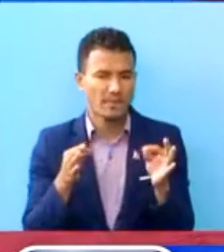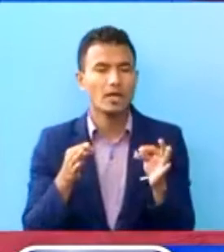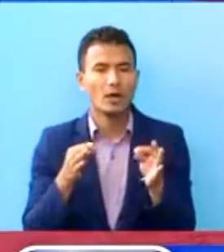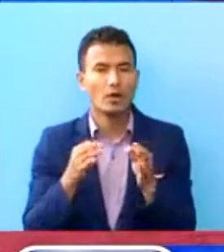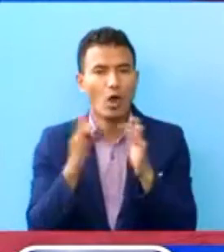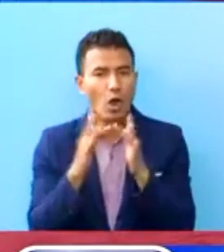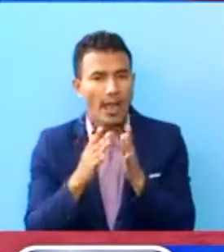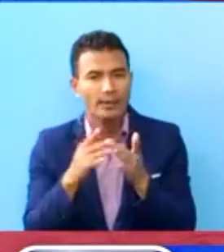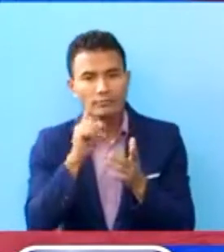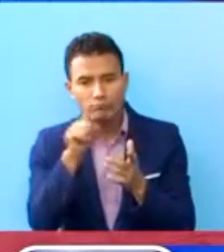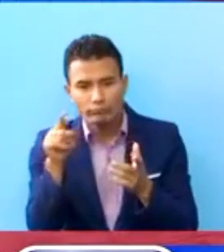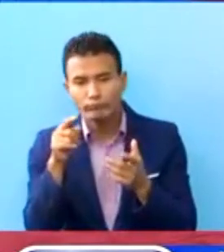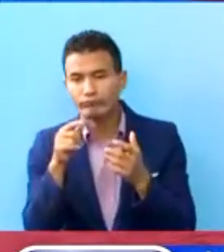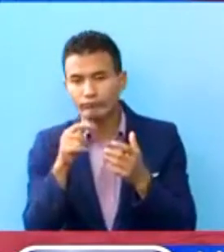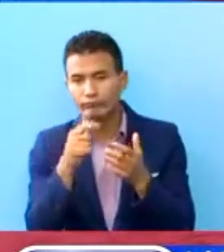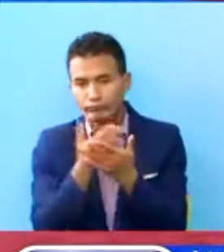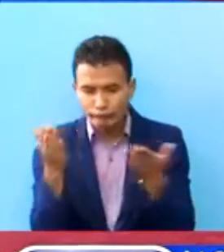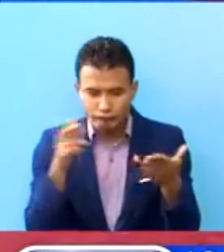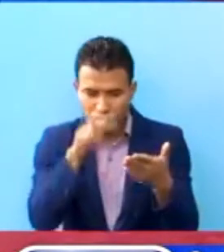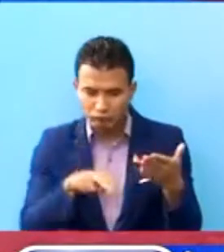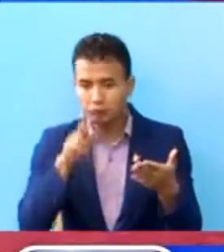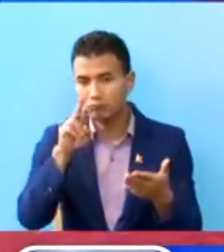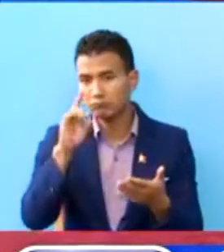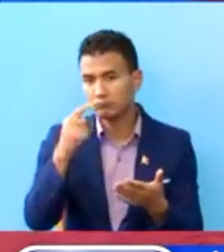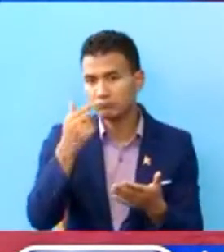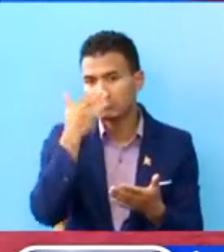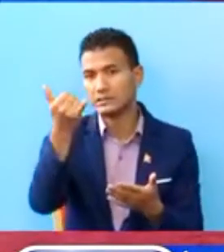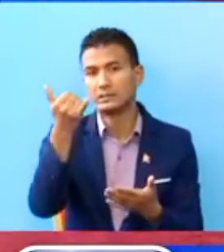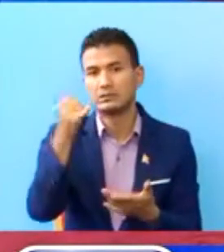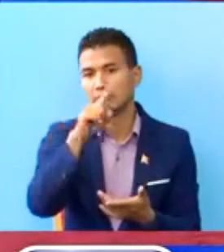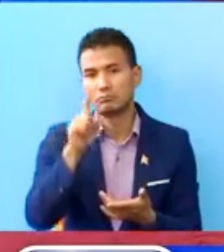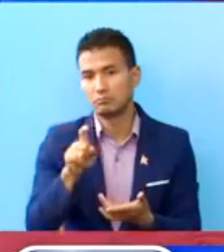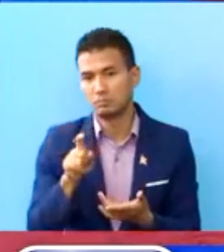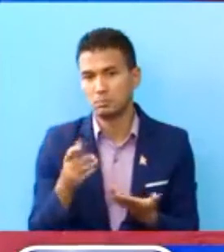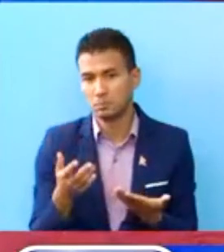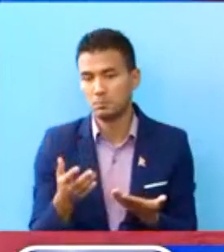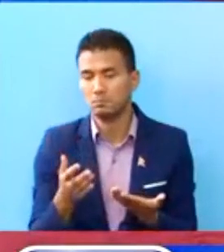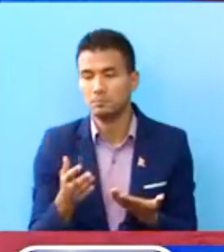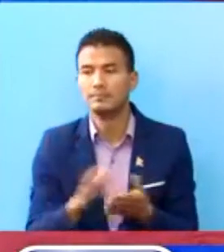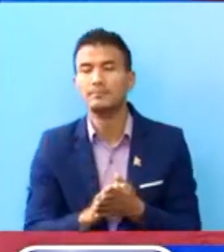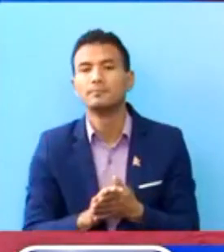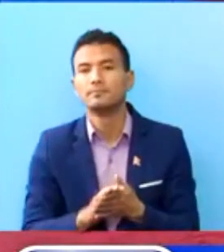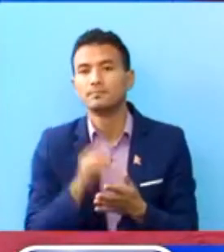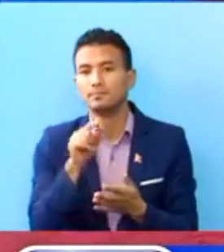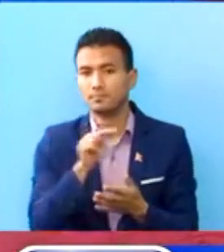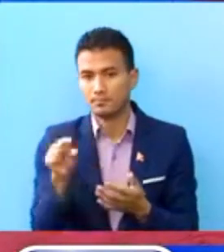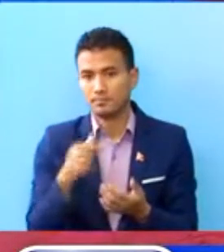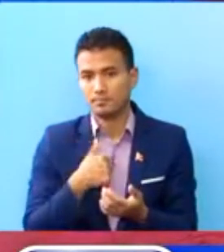चाहिँ अनलाइन मिडियाहरूमा चाहिँ आरडिटी किन गरेको भन्ने जस्तो प्रश्न उठेको छ, त्यसमा